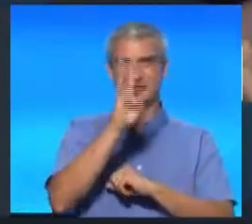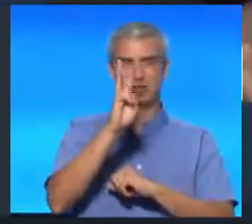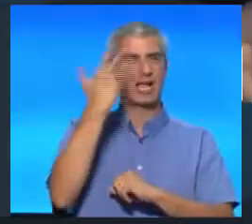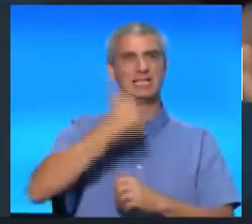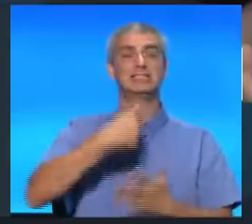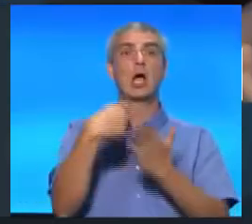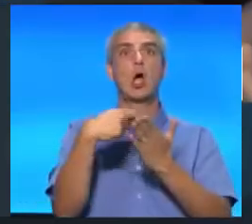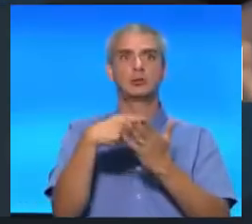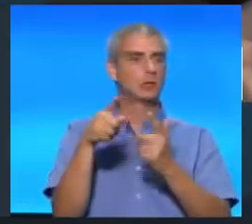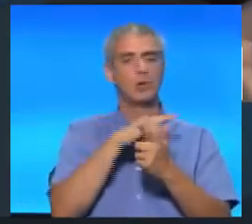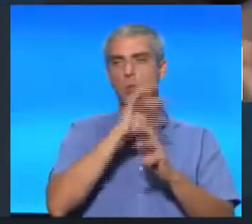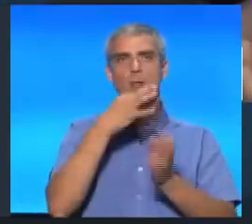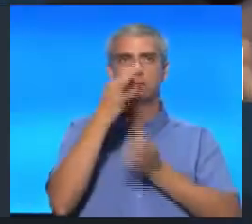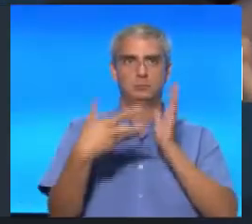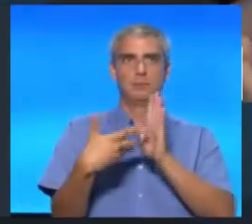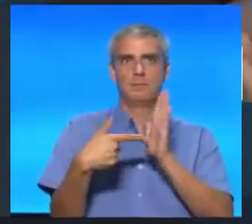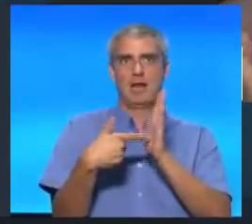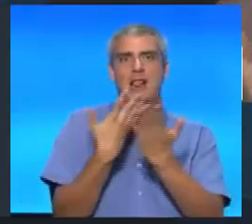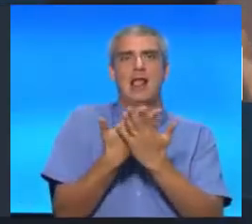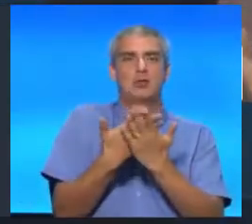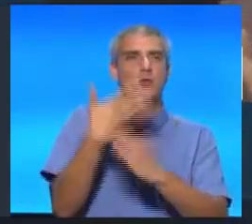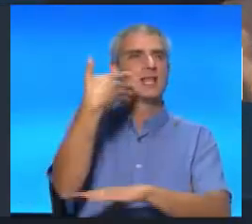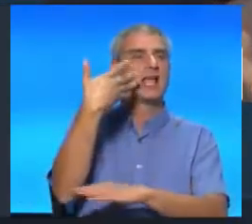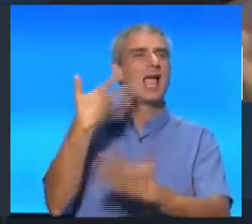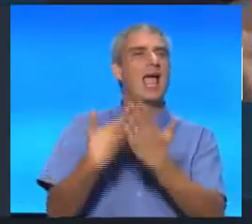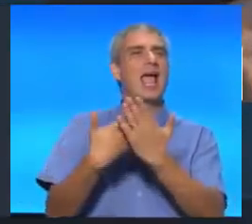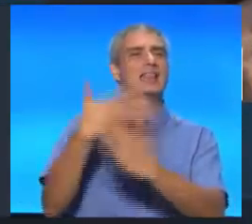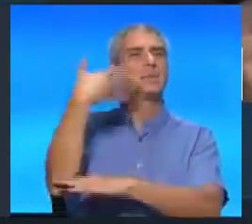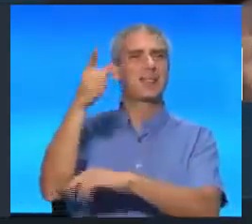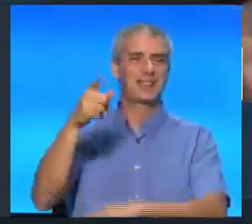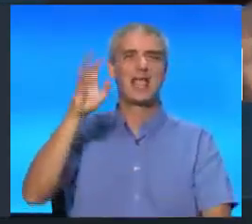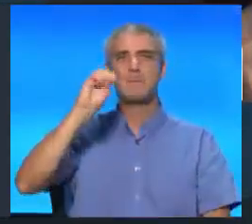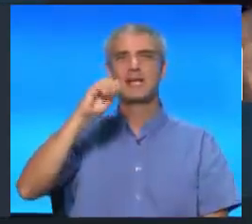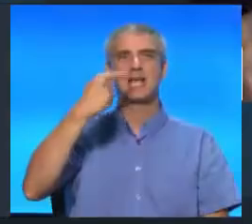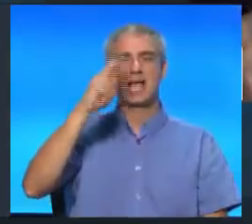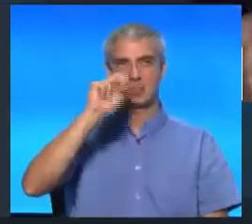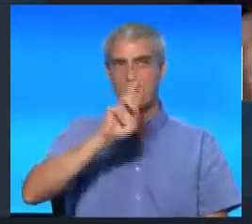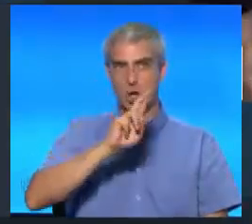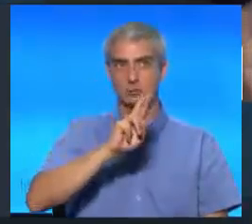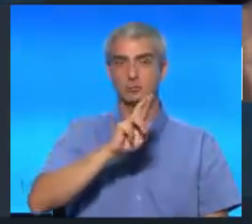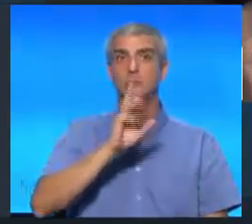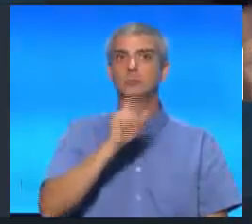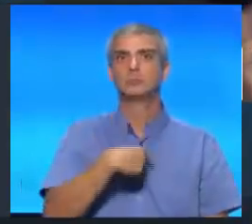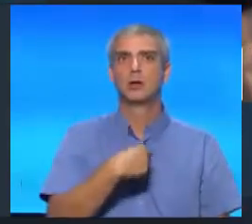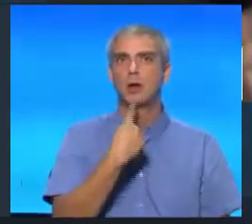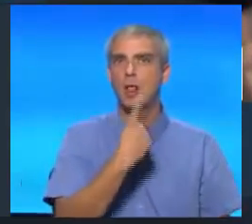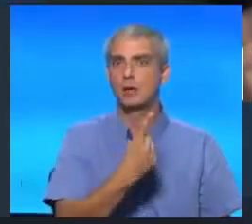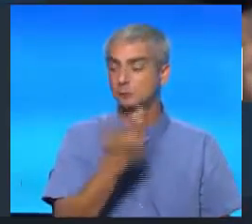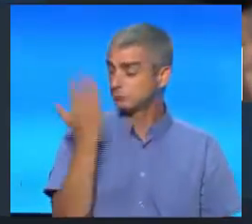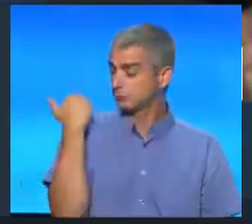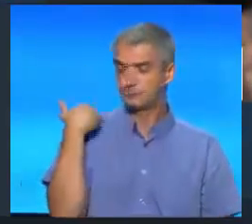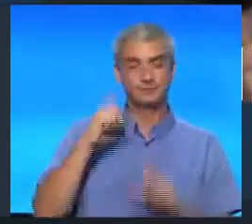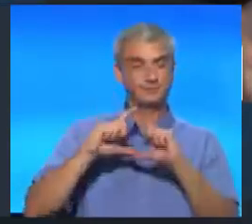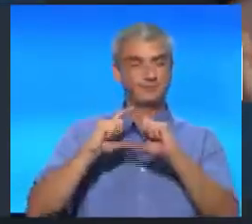האוצר. כולם נחקרים בעקבות עדות עד המדינה מיקי גנור ונחקרים אחרים בסביב הזו של שטייניץ. וצריך לומר, מאז תחילת גל